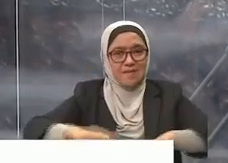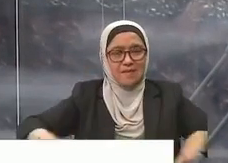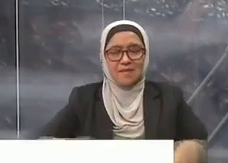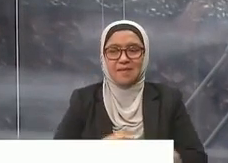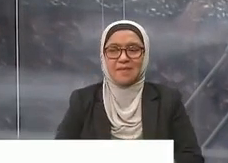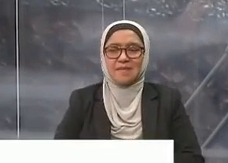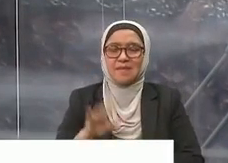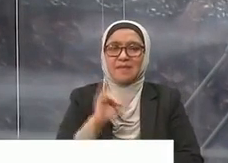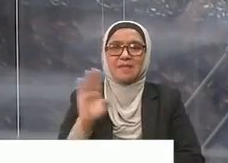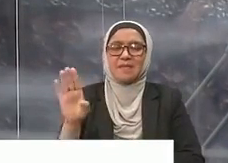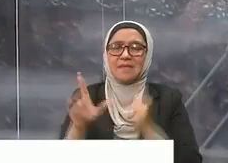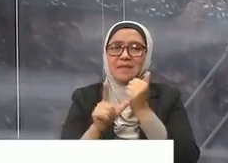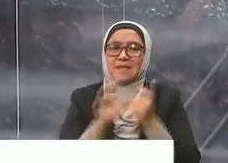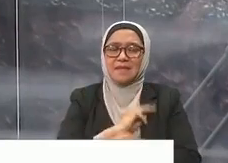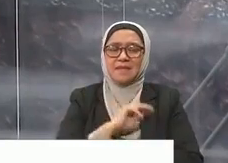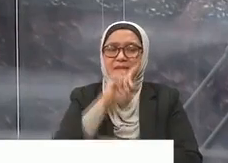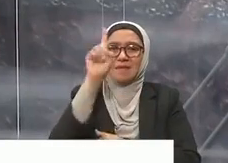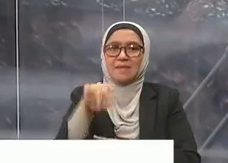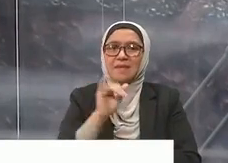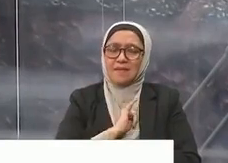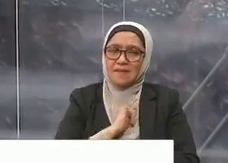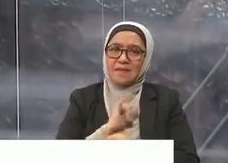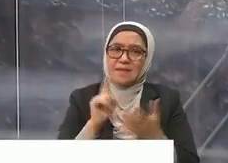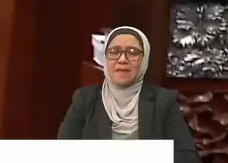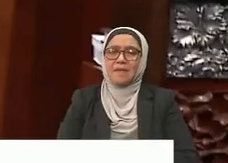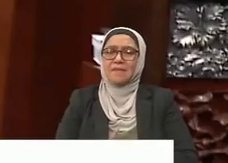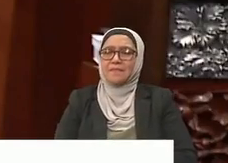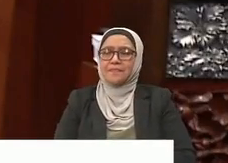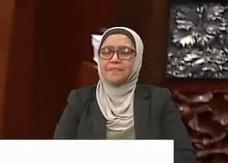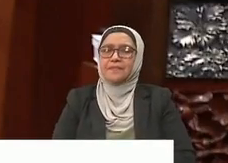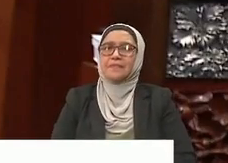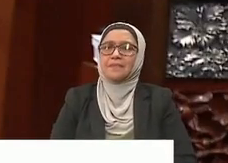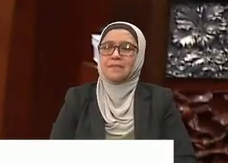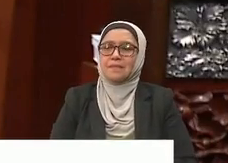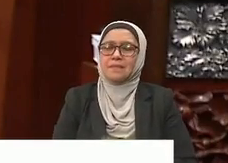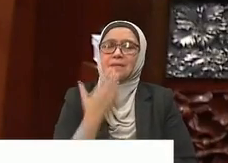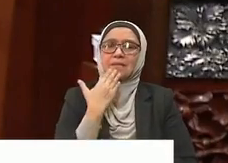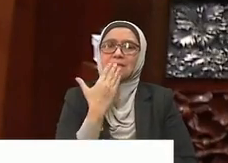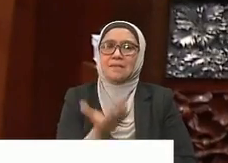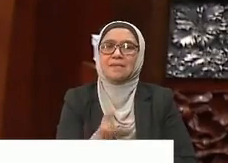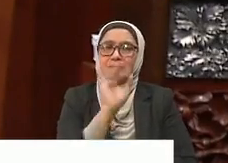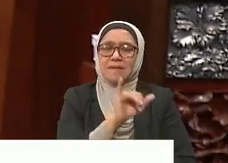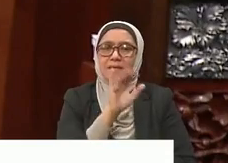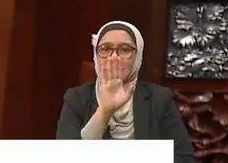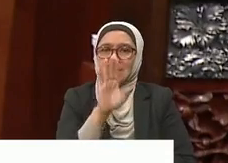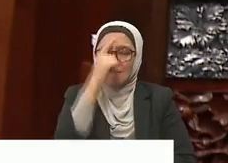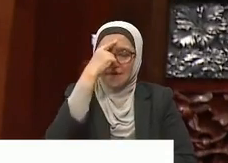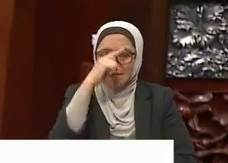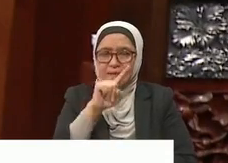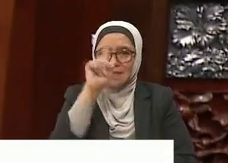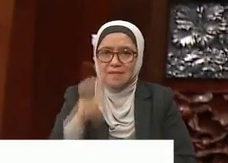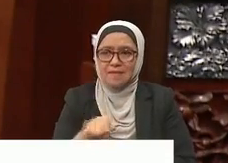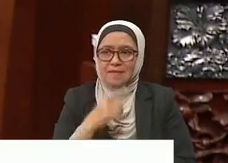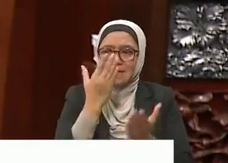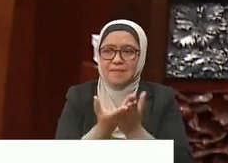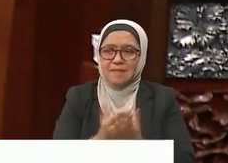pada masa sama turut meminta penjelasan mengenai ketiadaan Jabatan Khas Kanak-Kanak di bawah Jabatan Kebajikan Masyarakat JKM sehingga menyebabkan pertindihan